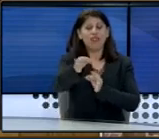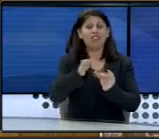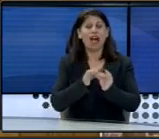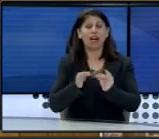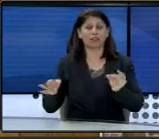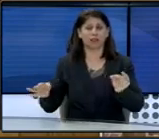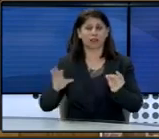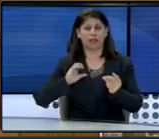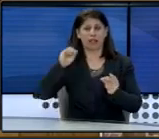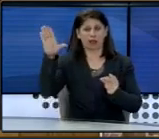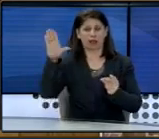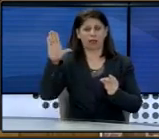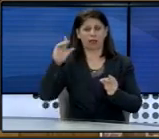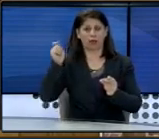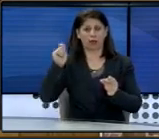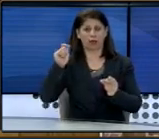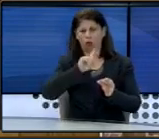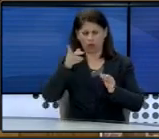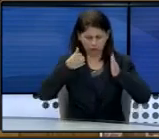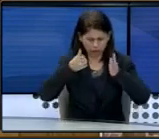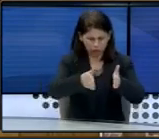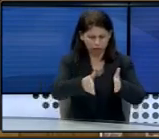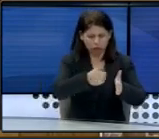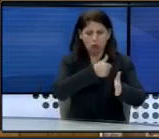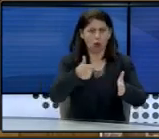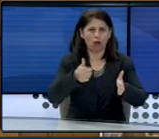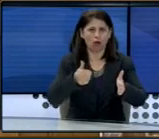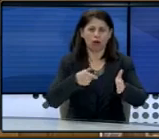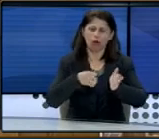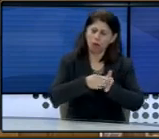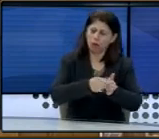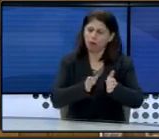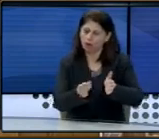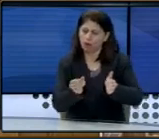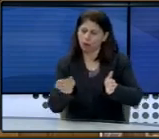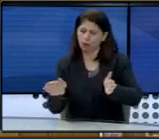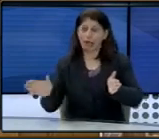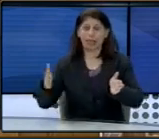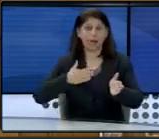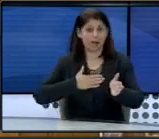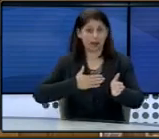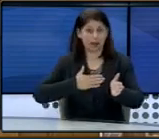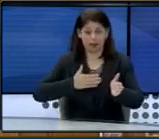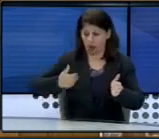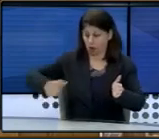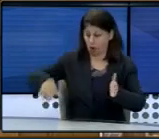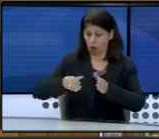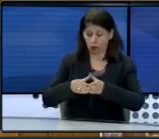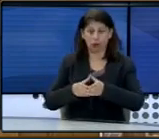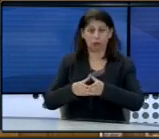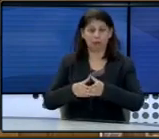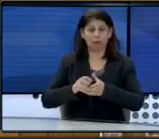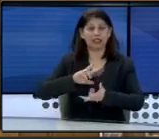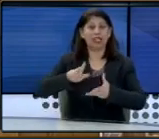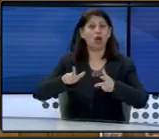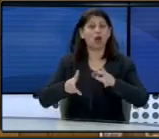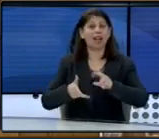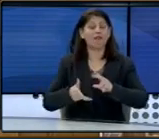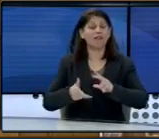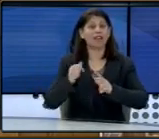πολιτική. Για μένα και για μας, η γεωγραφία και η ιστορία μας